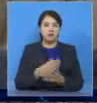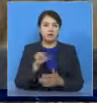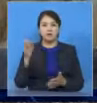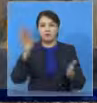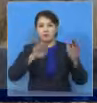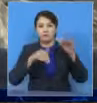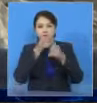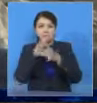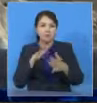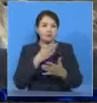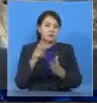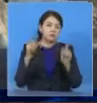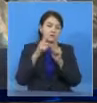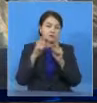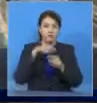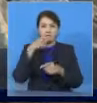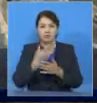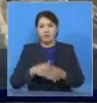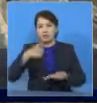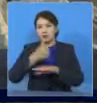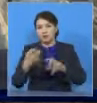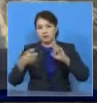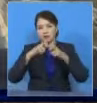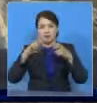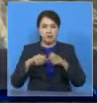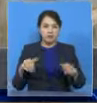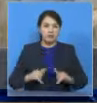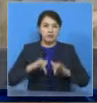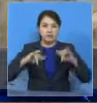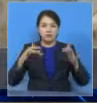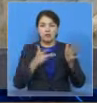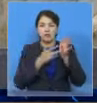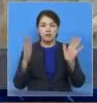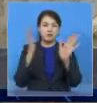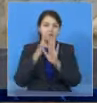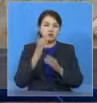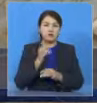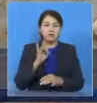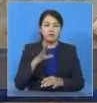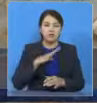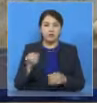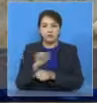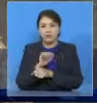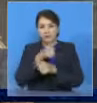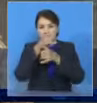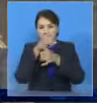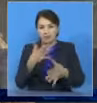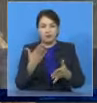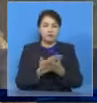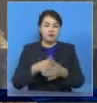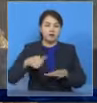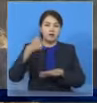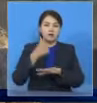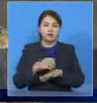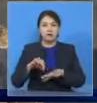гор невозможно передать словами. Главные проблемы развития здесь экологического туризма – неразвитая инфраструктура, транспортная недоступность. Глава